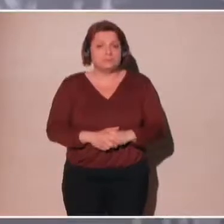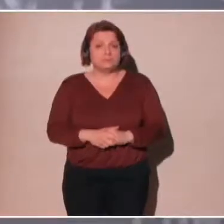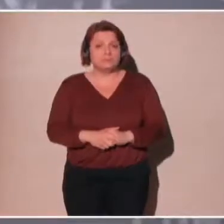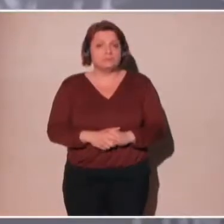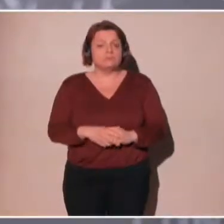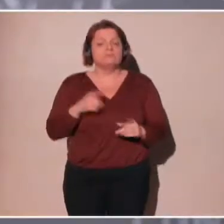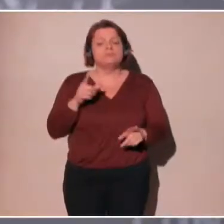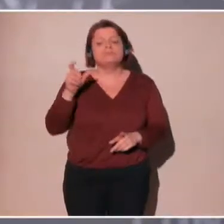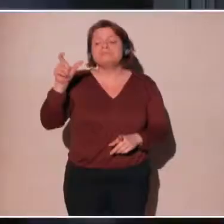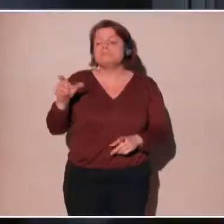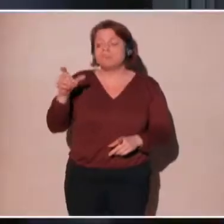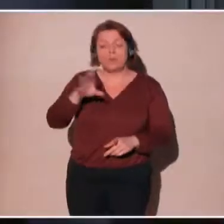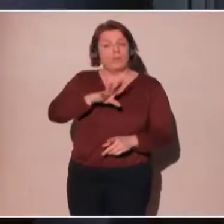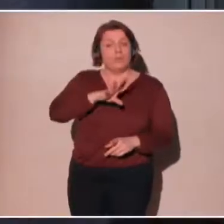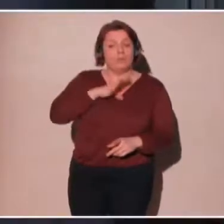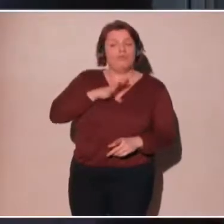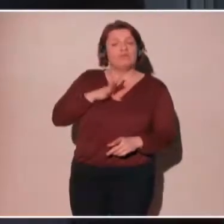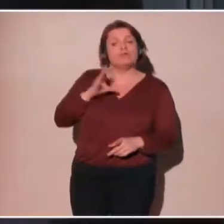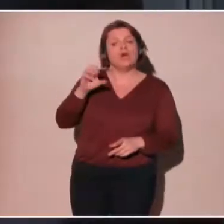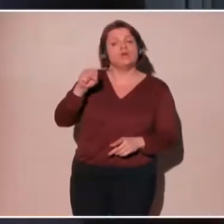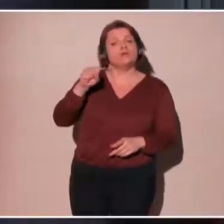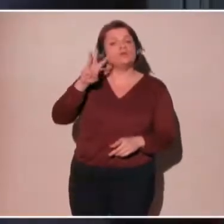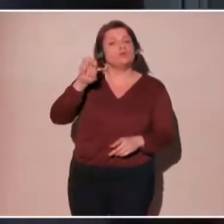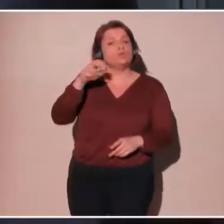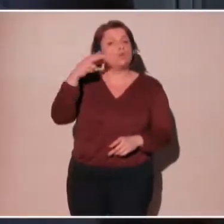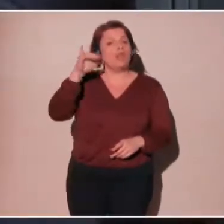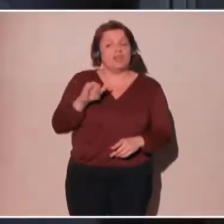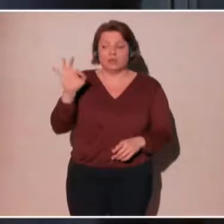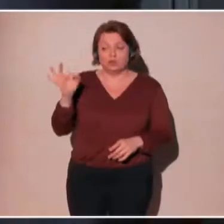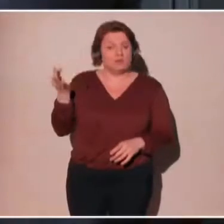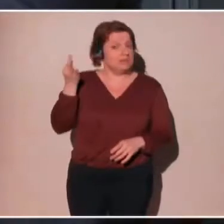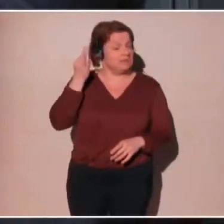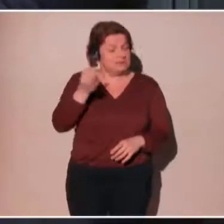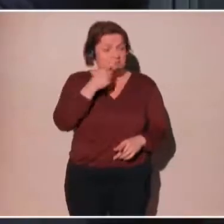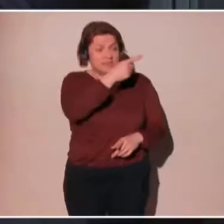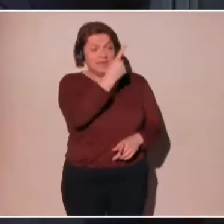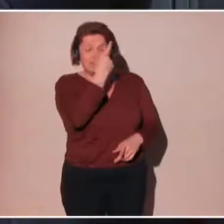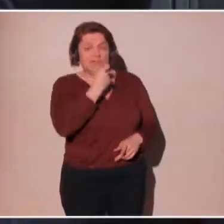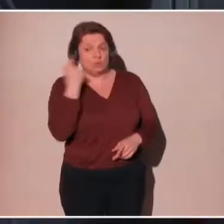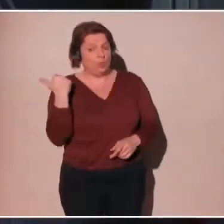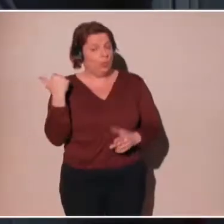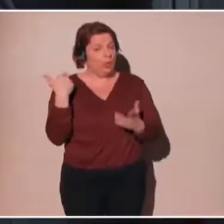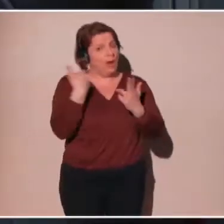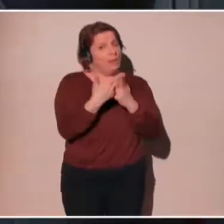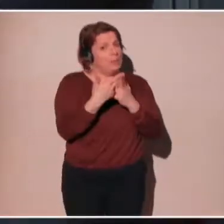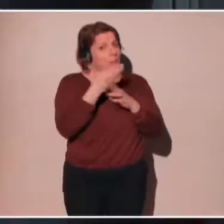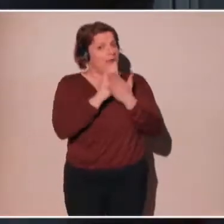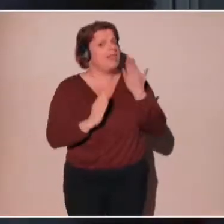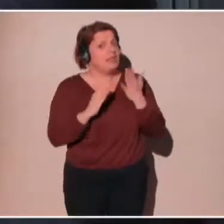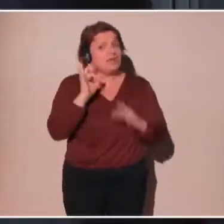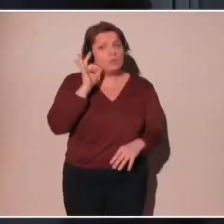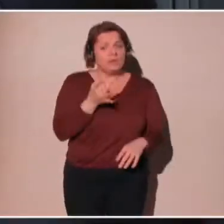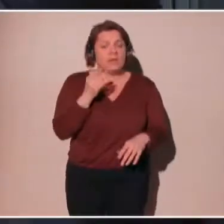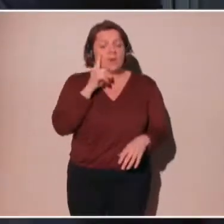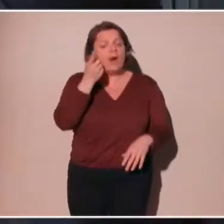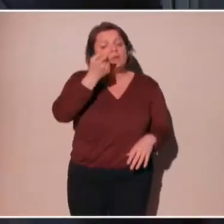Ce que le professeur Sweeney a dit juste avant est quelque chose qui participe à répondre à votre question et qui est très important. C'est à partir du moment où les gens